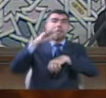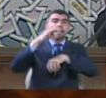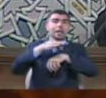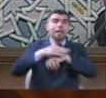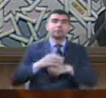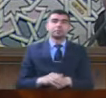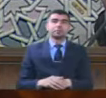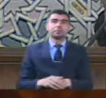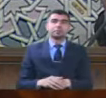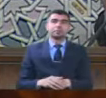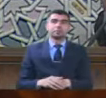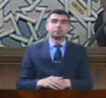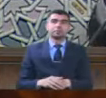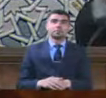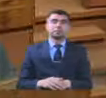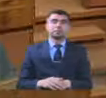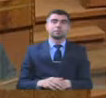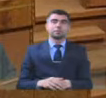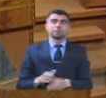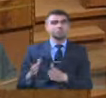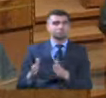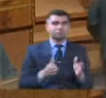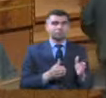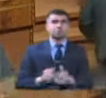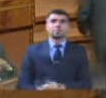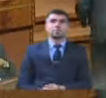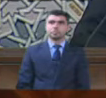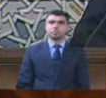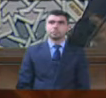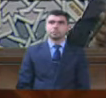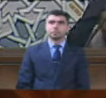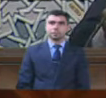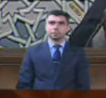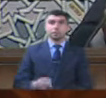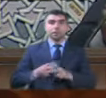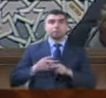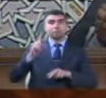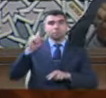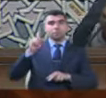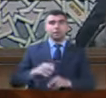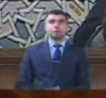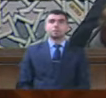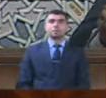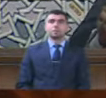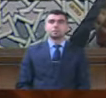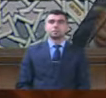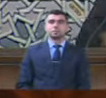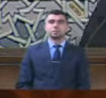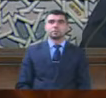في استعمالها سيد الرئيس تجاوزا. إذا سمحتم. بسم الله الرحمن الرحيم.